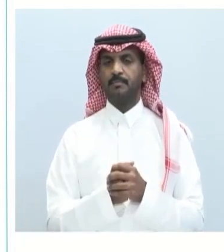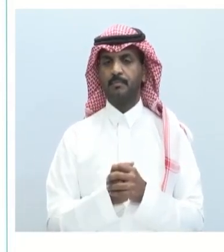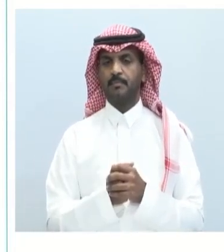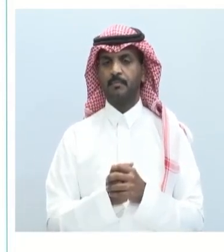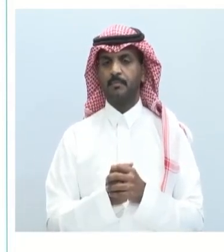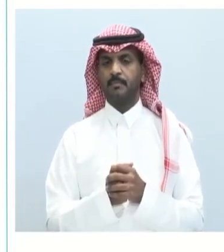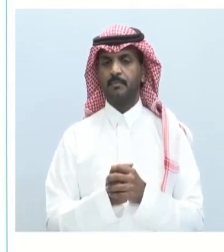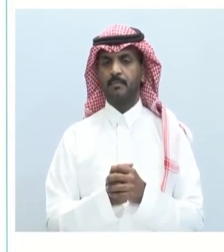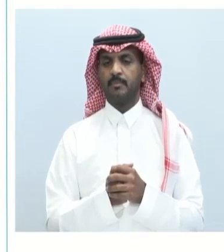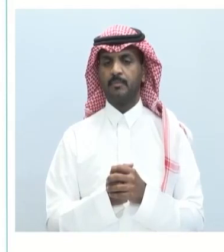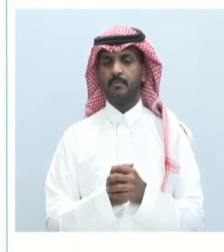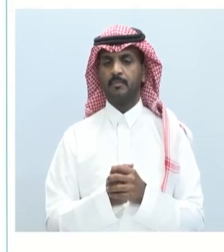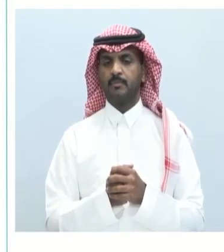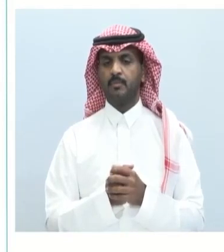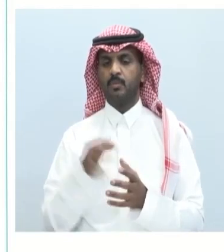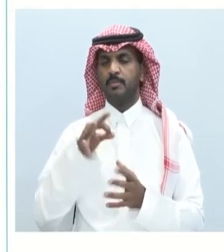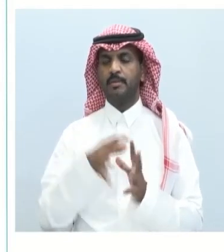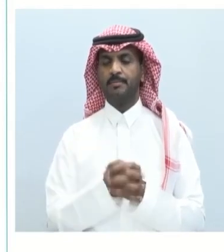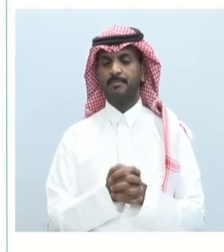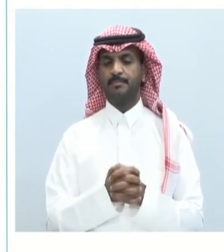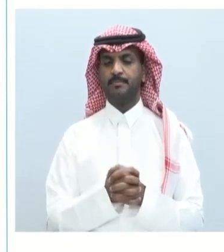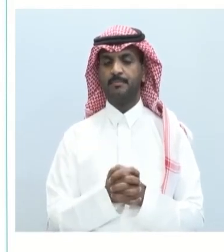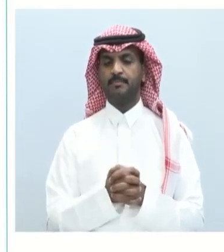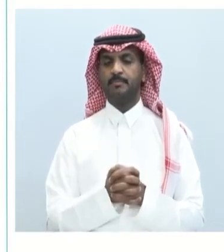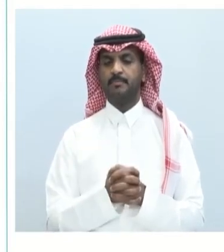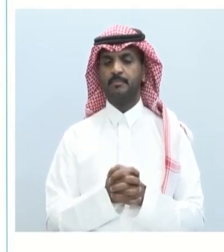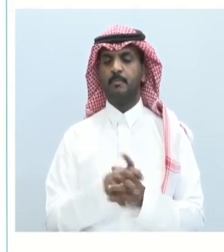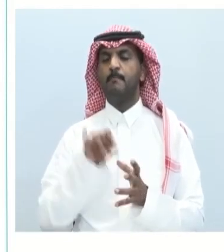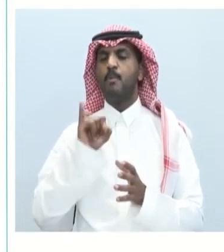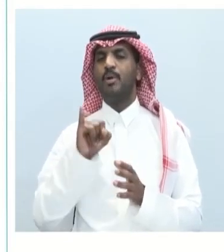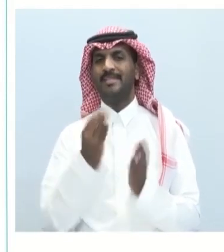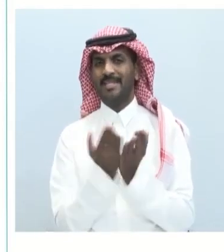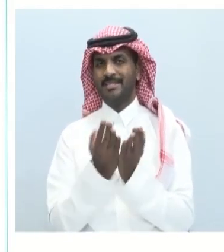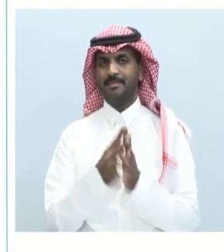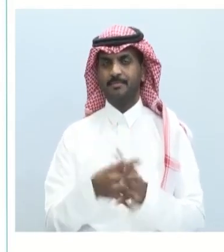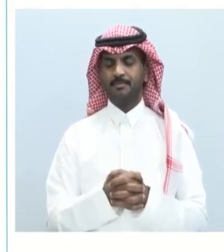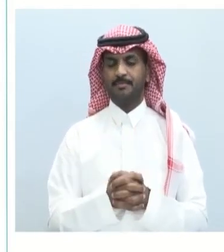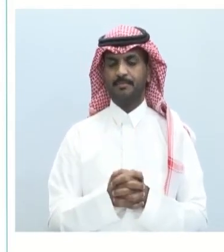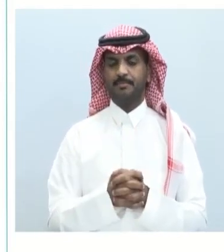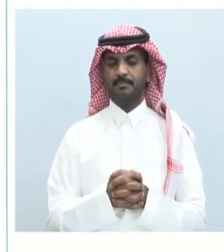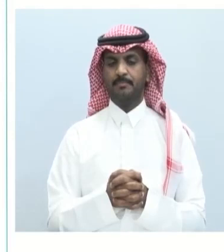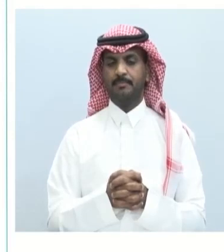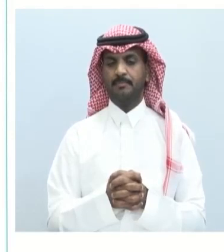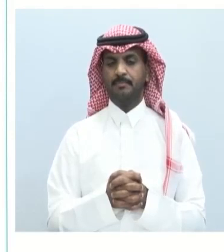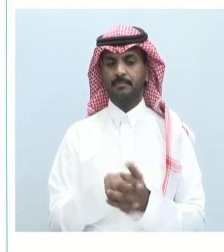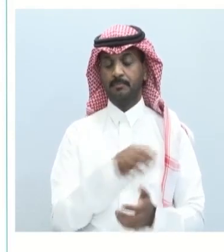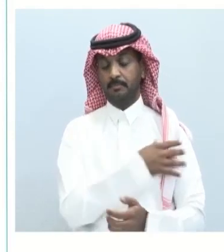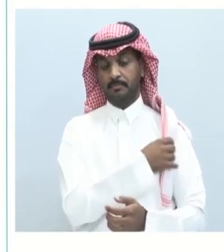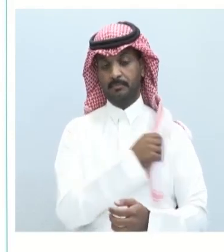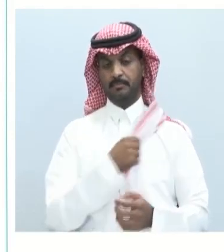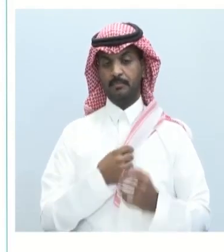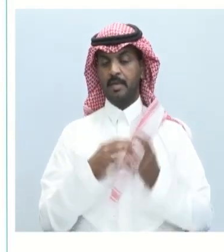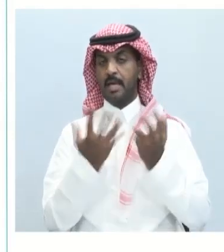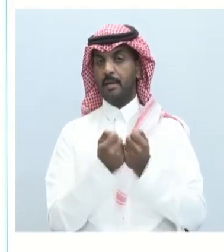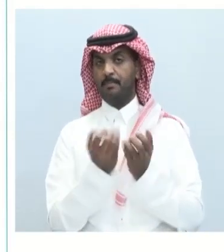اليه وليكن على سبيل المثال جدول المواد الدراسيه من هنا في رقم الماده